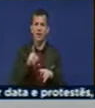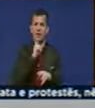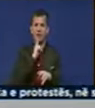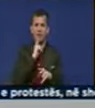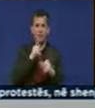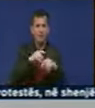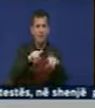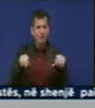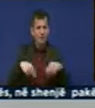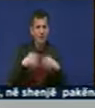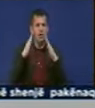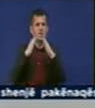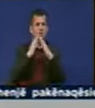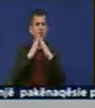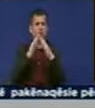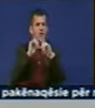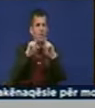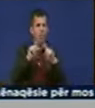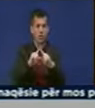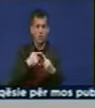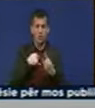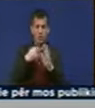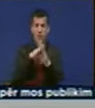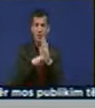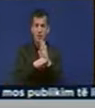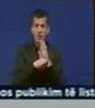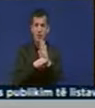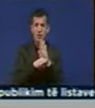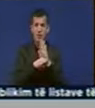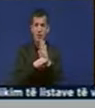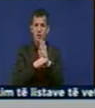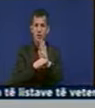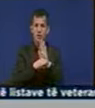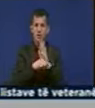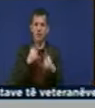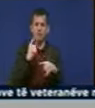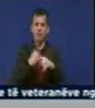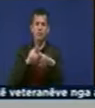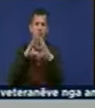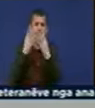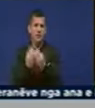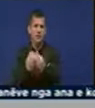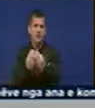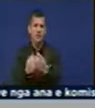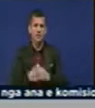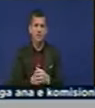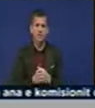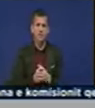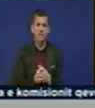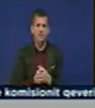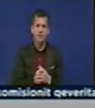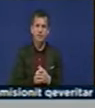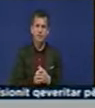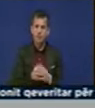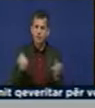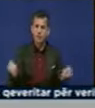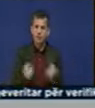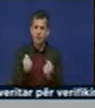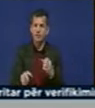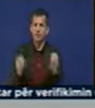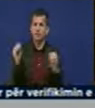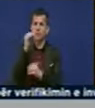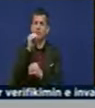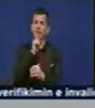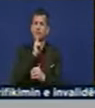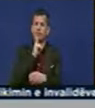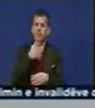sepse vazhdom të kemi ligje të mira, por të cilat asnjëherë nuk po zbatohen. Të angazhohemi për me shumë përkrahje